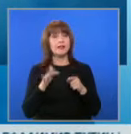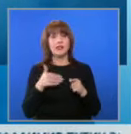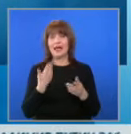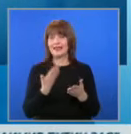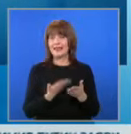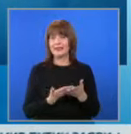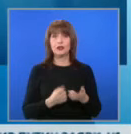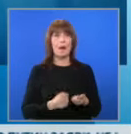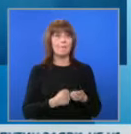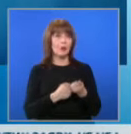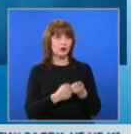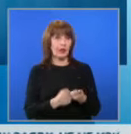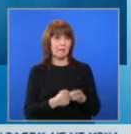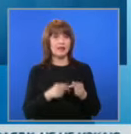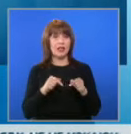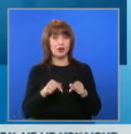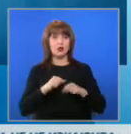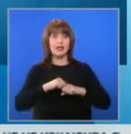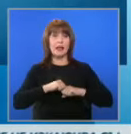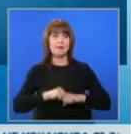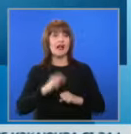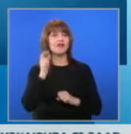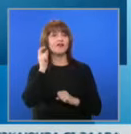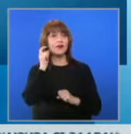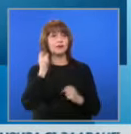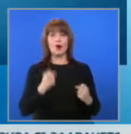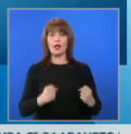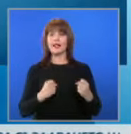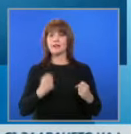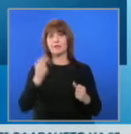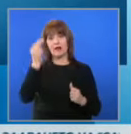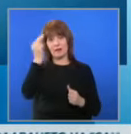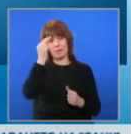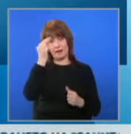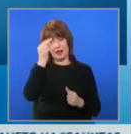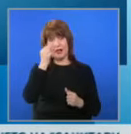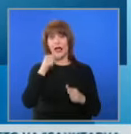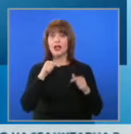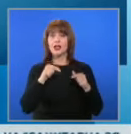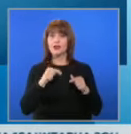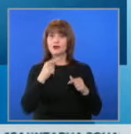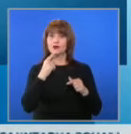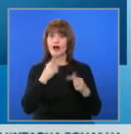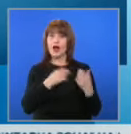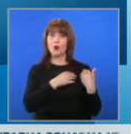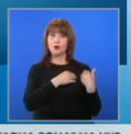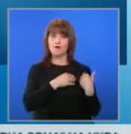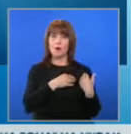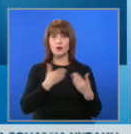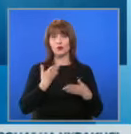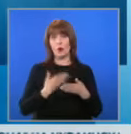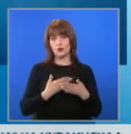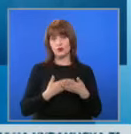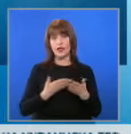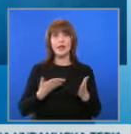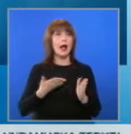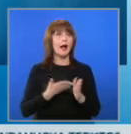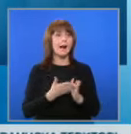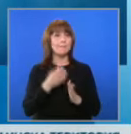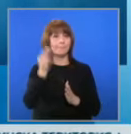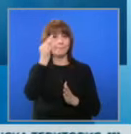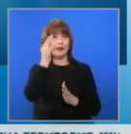дадат подкрепа на този кабинет в името на стабилна България и че това е отговорното отношение към българските